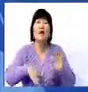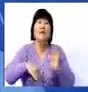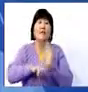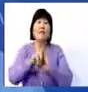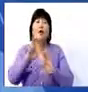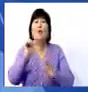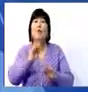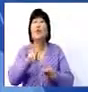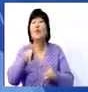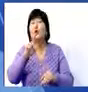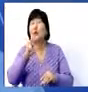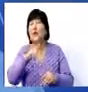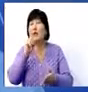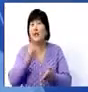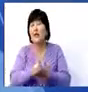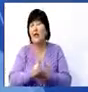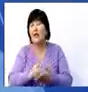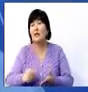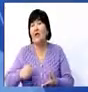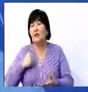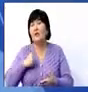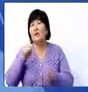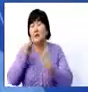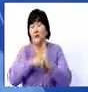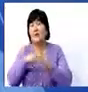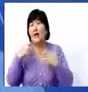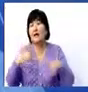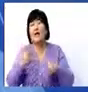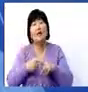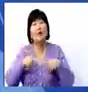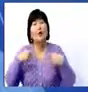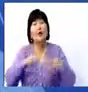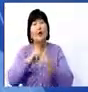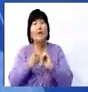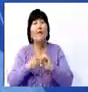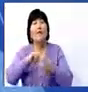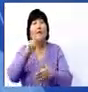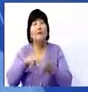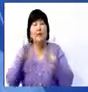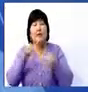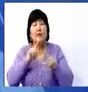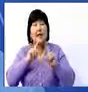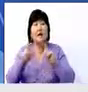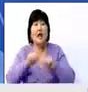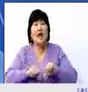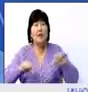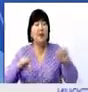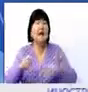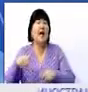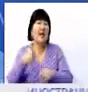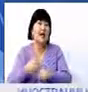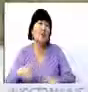из буферной зоны область должна достойно пройти экзамен. Эти и другие вопросы были рассмотрены на заседании аппарата